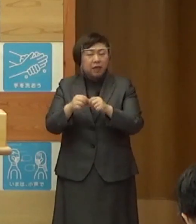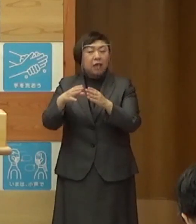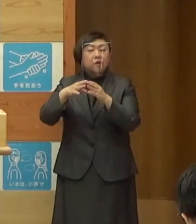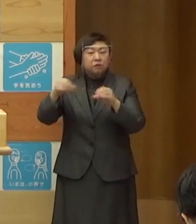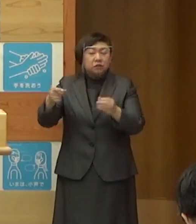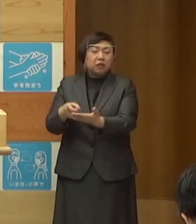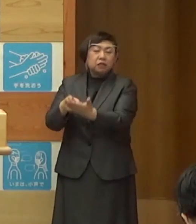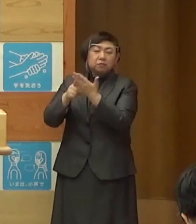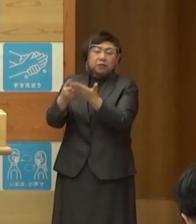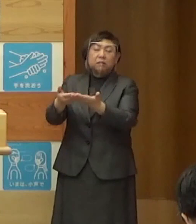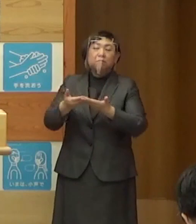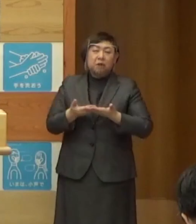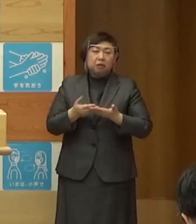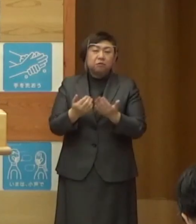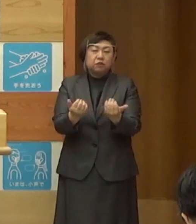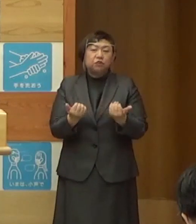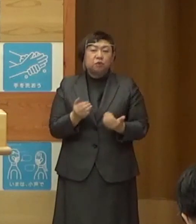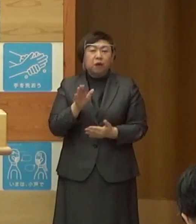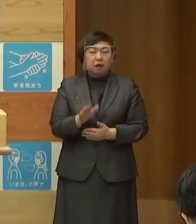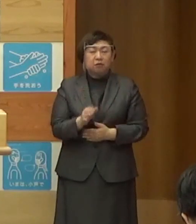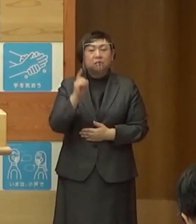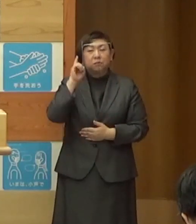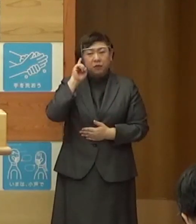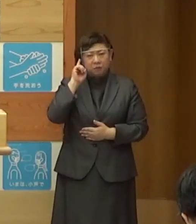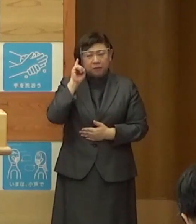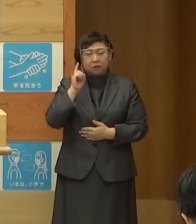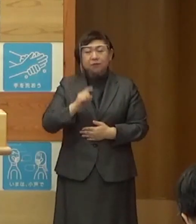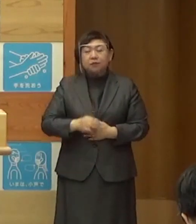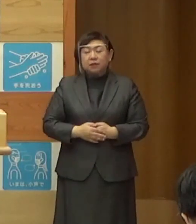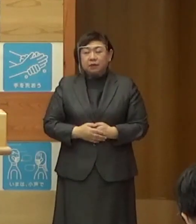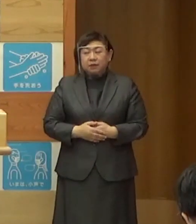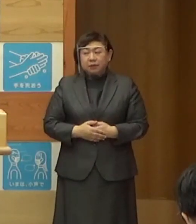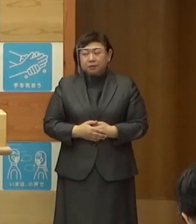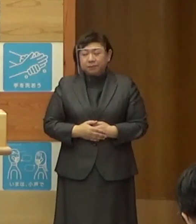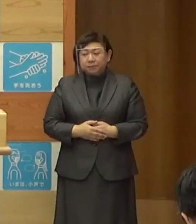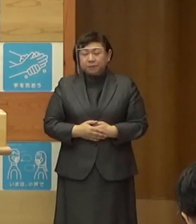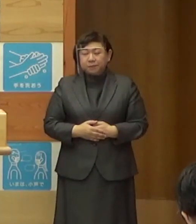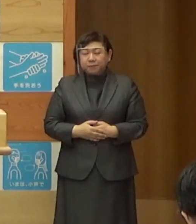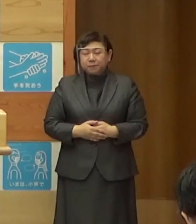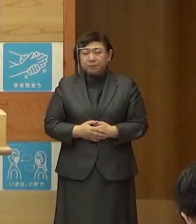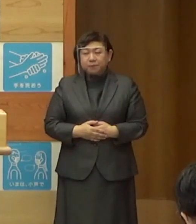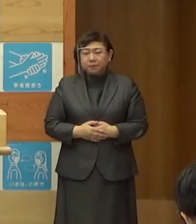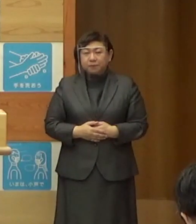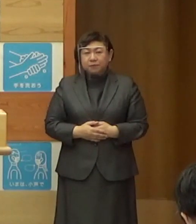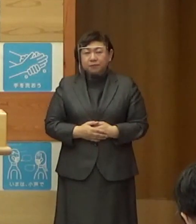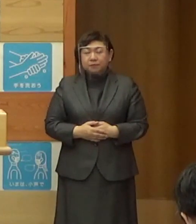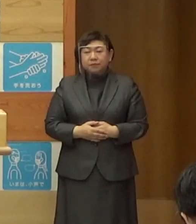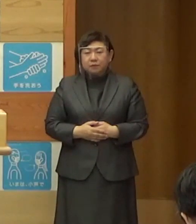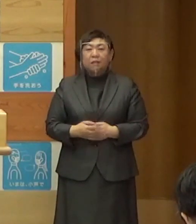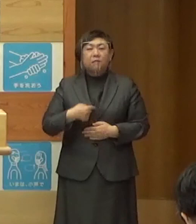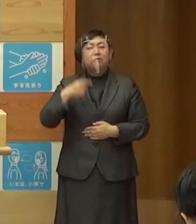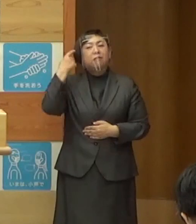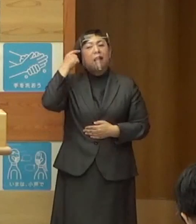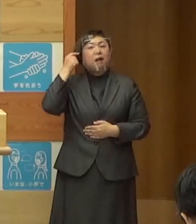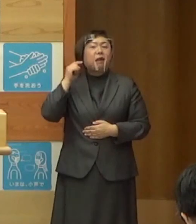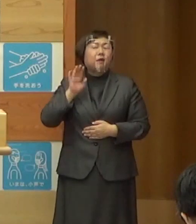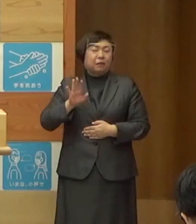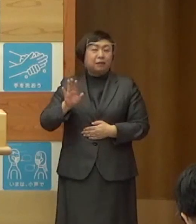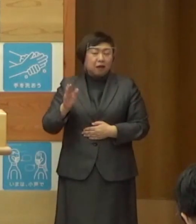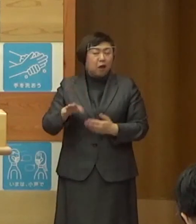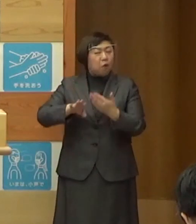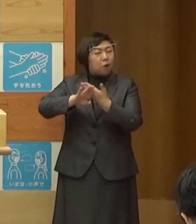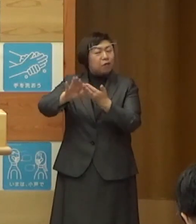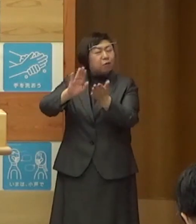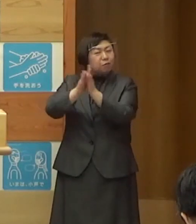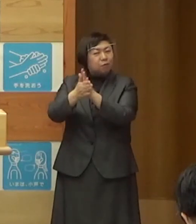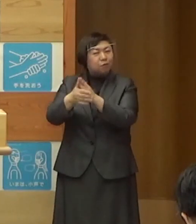してもらう必要があるんだろうというふうに思ってます。私はこう思ってるんですけども、他の知事がどう思ってるかっ